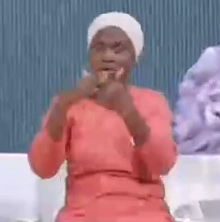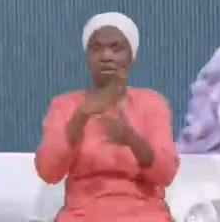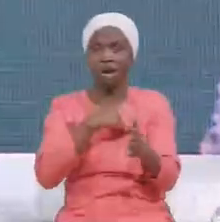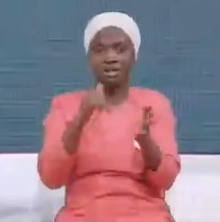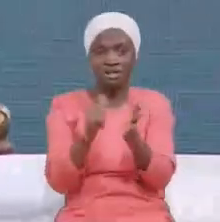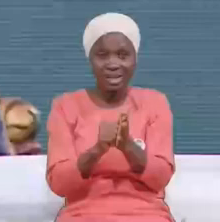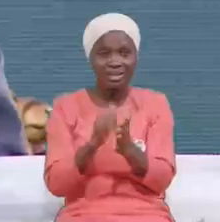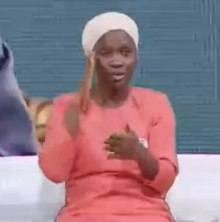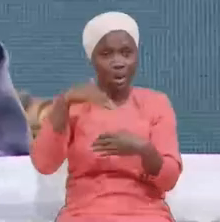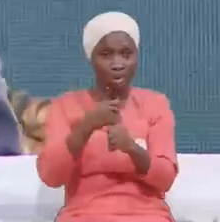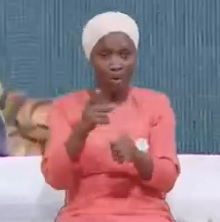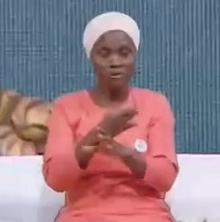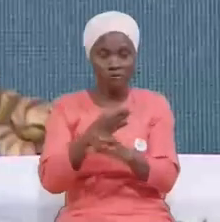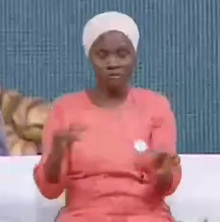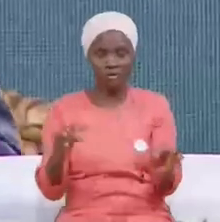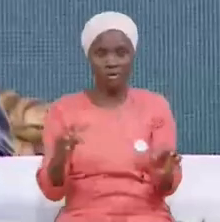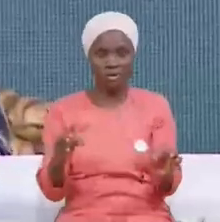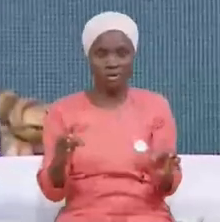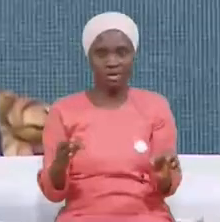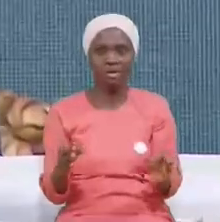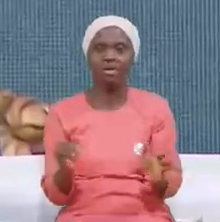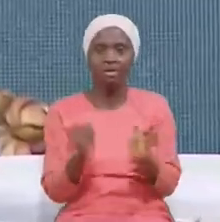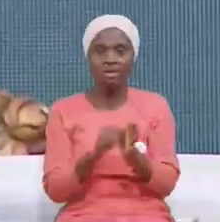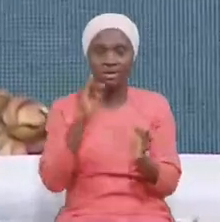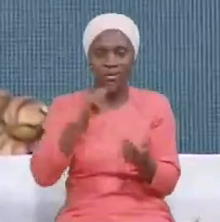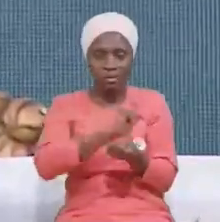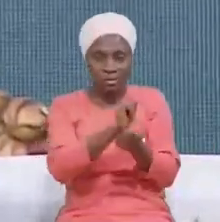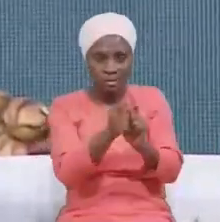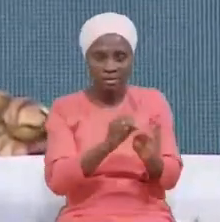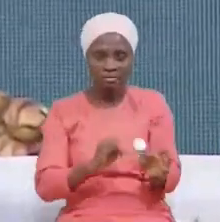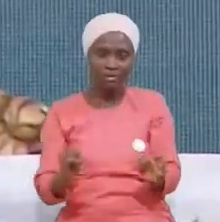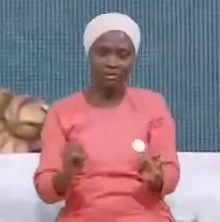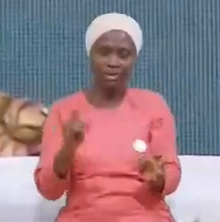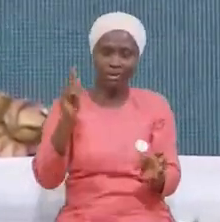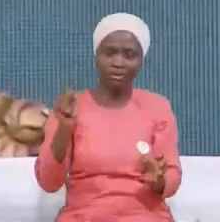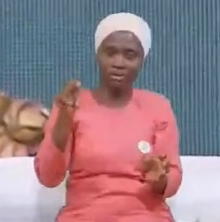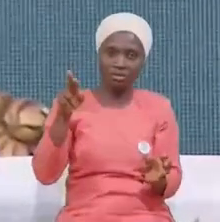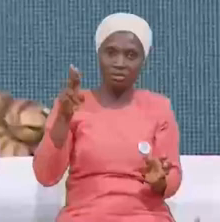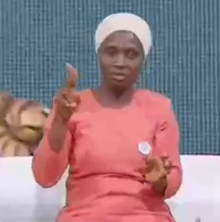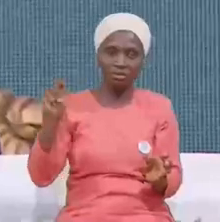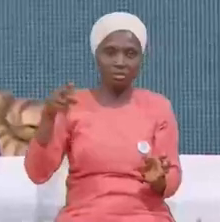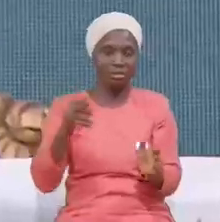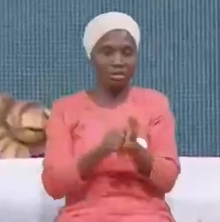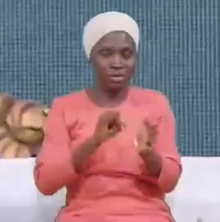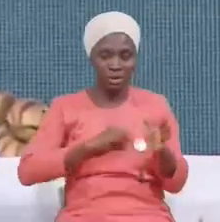C'est cette vérité qui transforme, que j'accepte, que je crois,